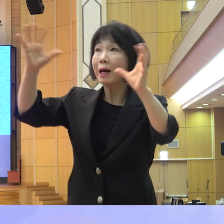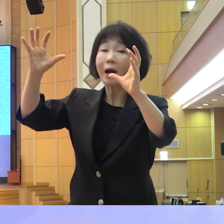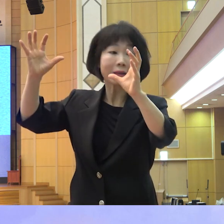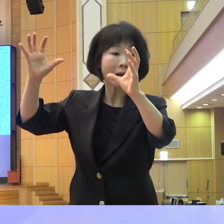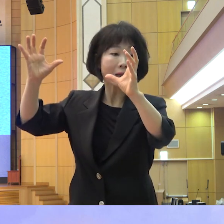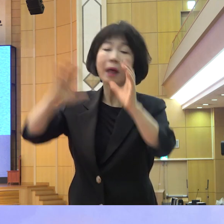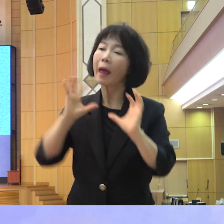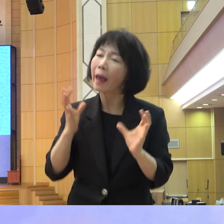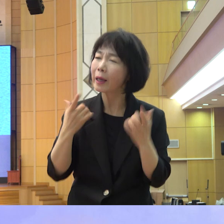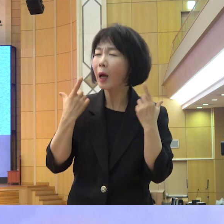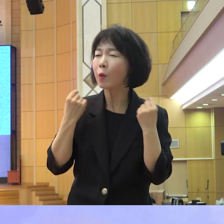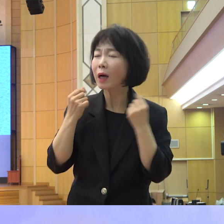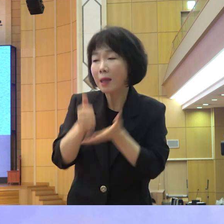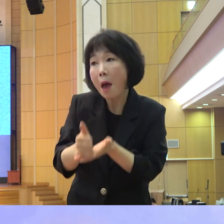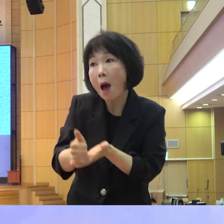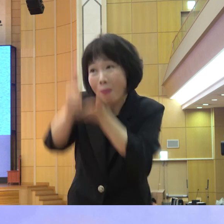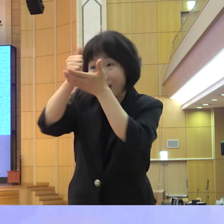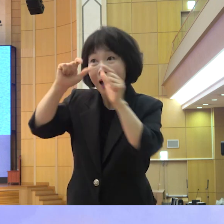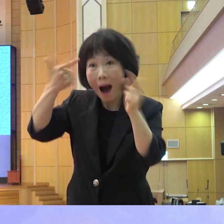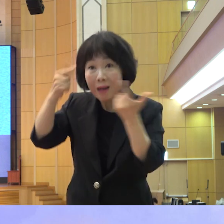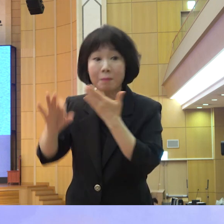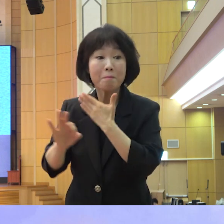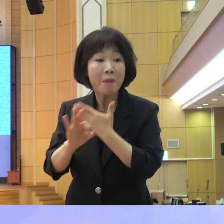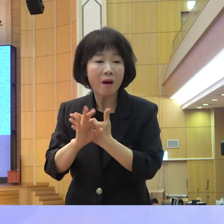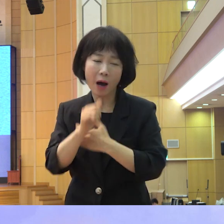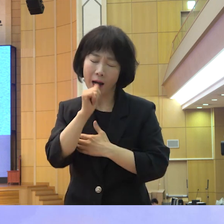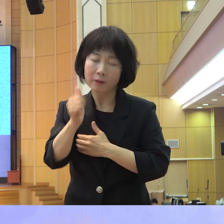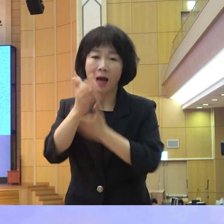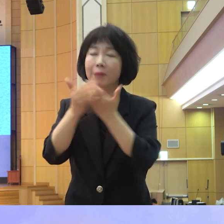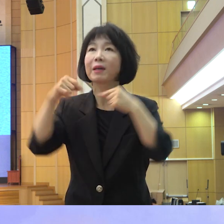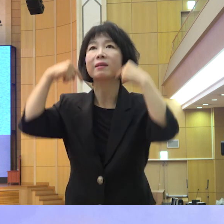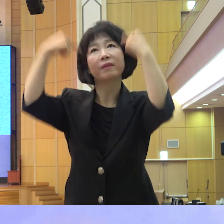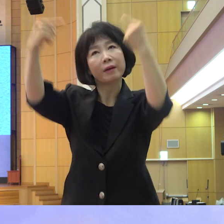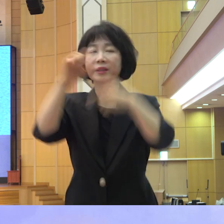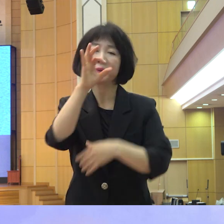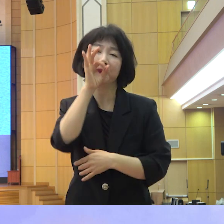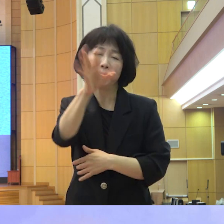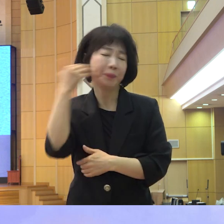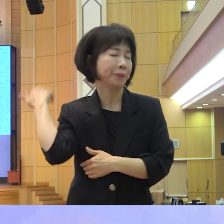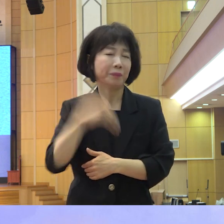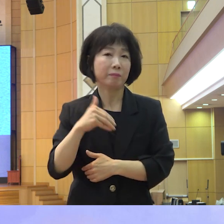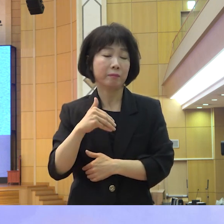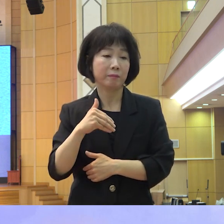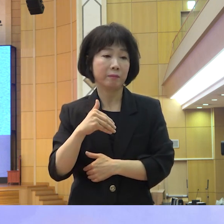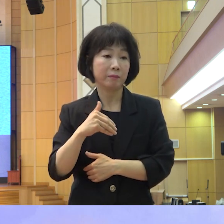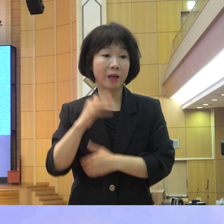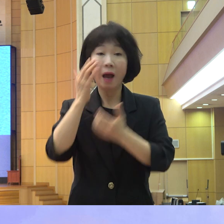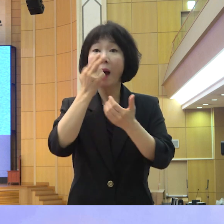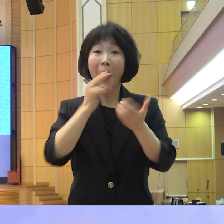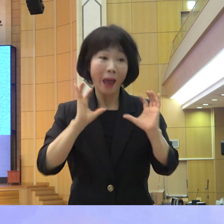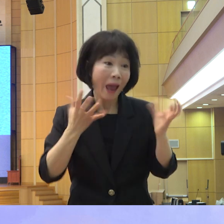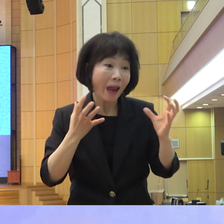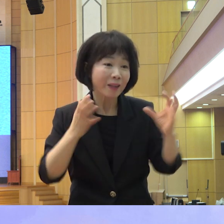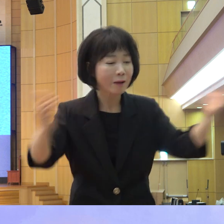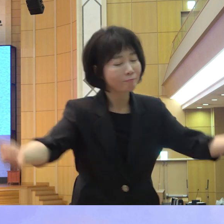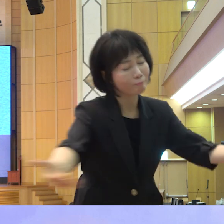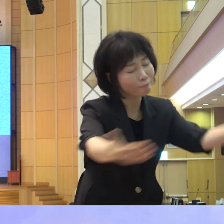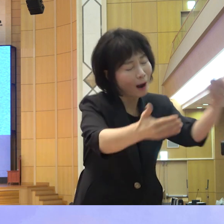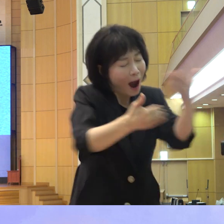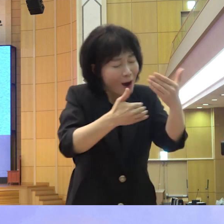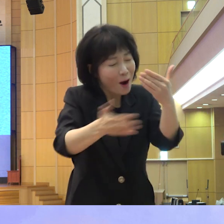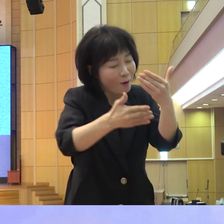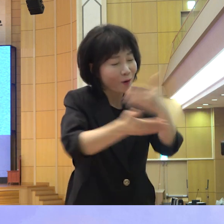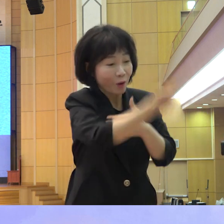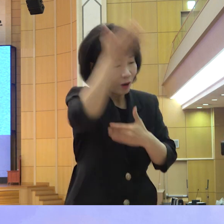나라를 어린아이와 같이 받들지 않는 자는 결단코 들어가지 못하리라 하시고 그 어린아이들을 안고